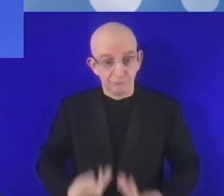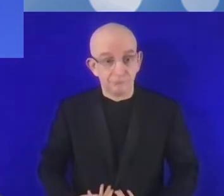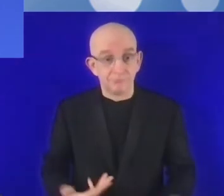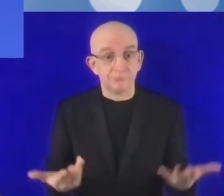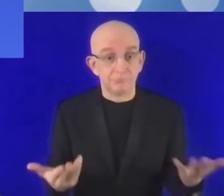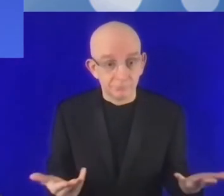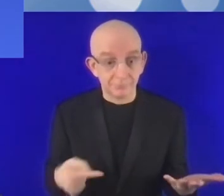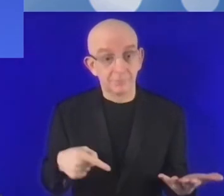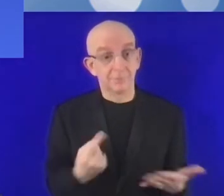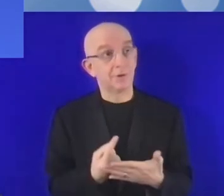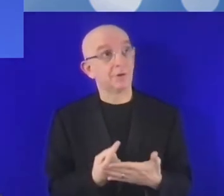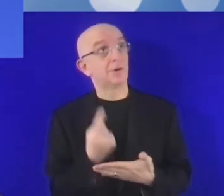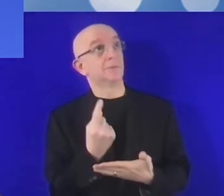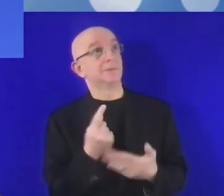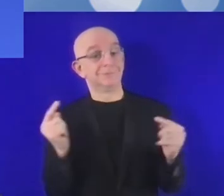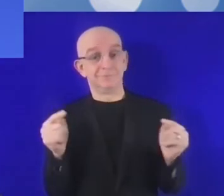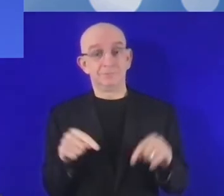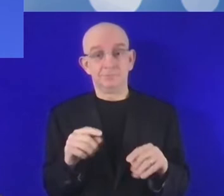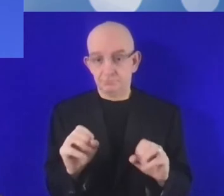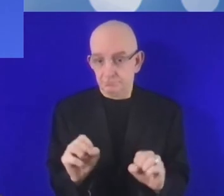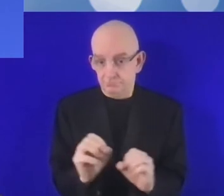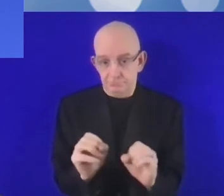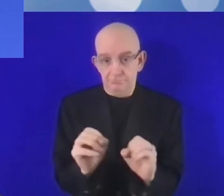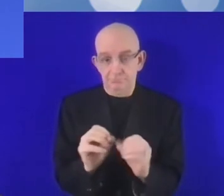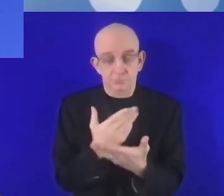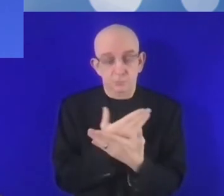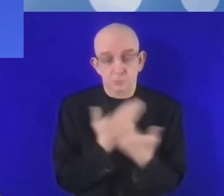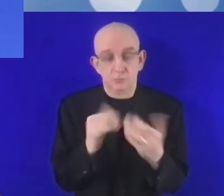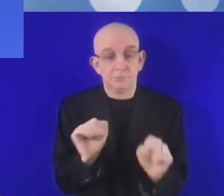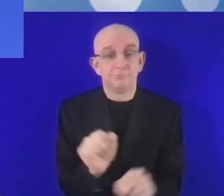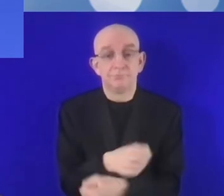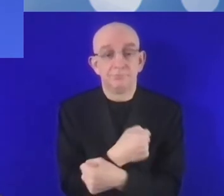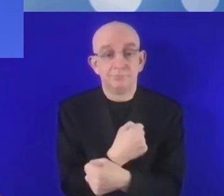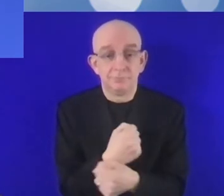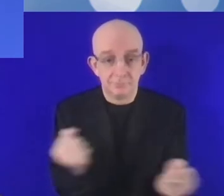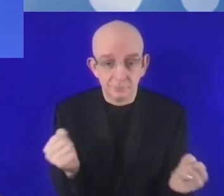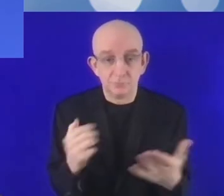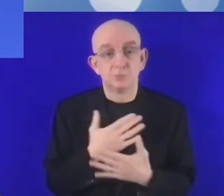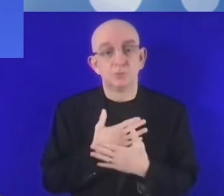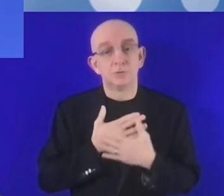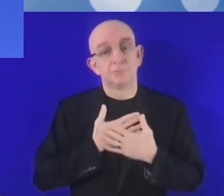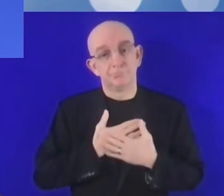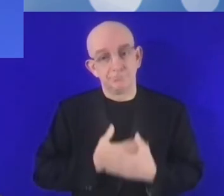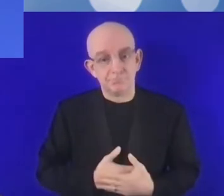de jeunes gens qui n'ont pas cette possibilité de s'adresser à vous directement comme je le fais moi aujourd'hui.